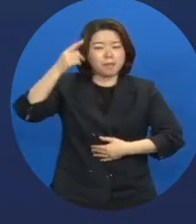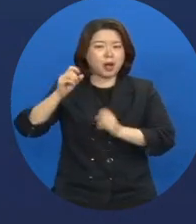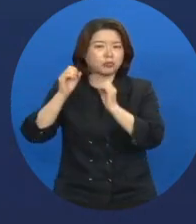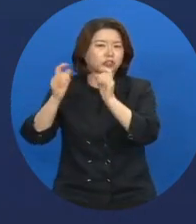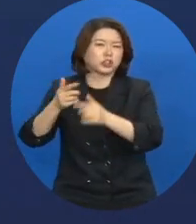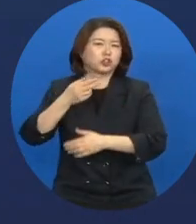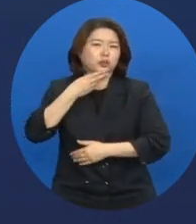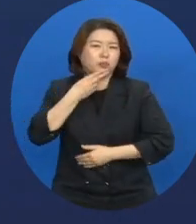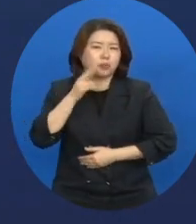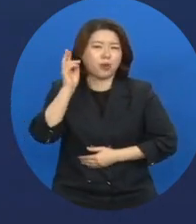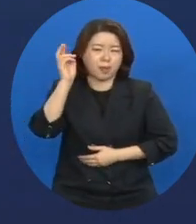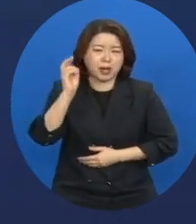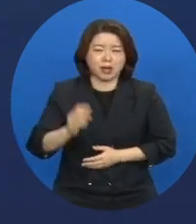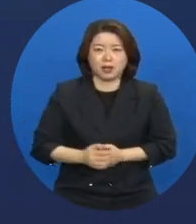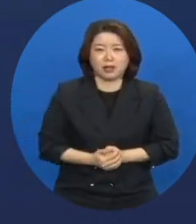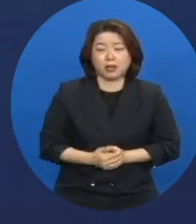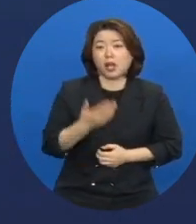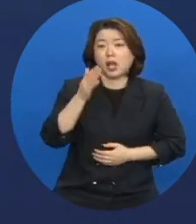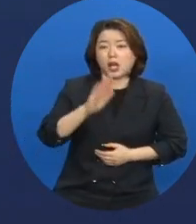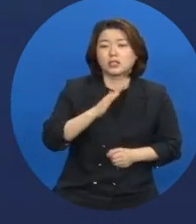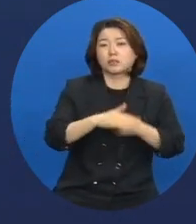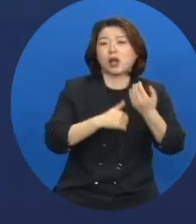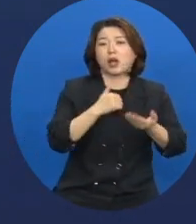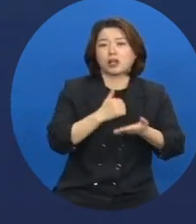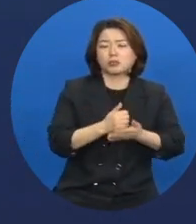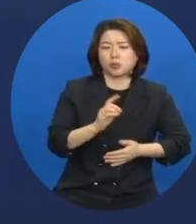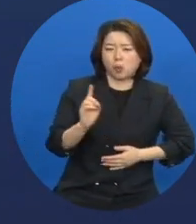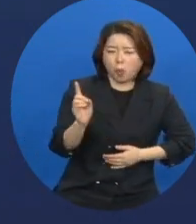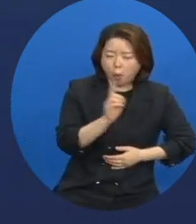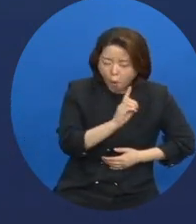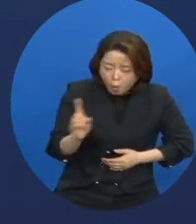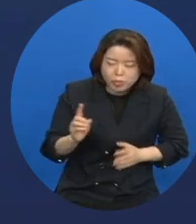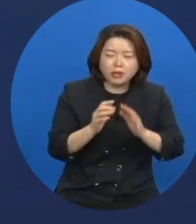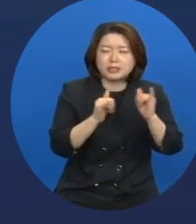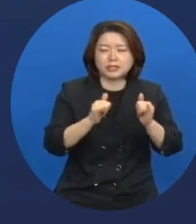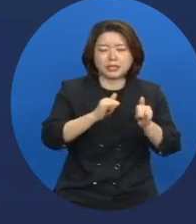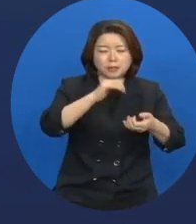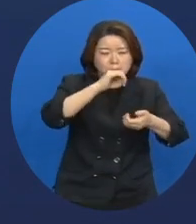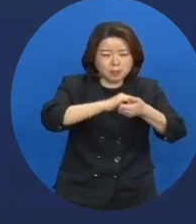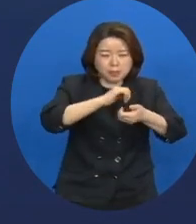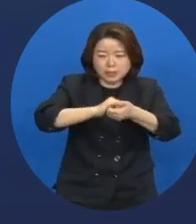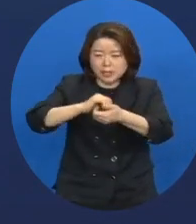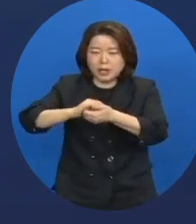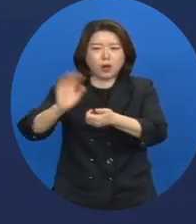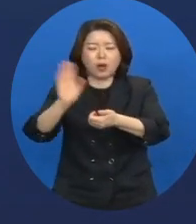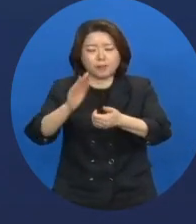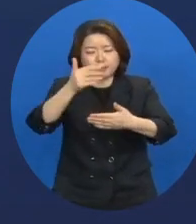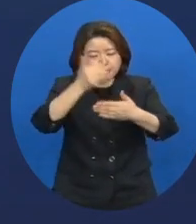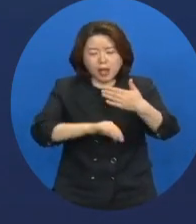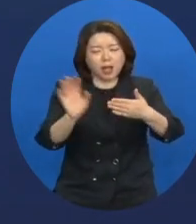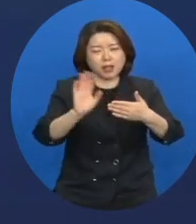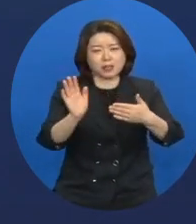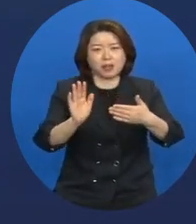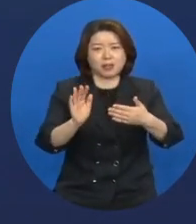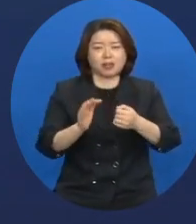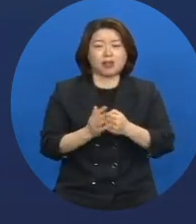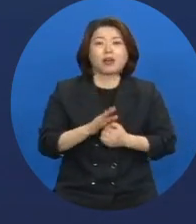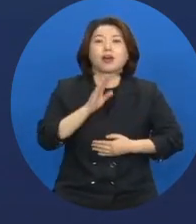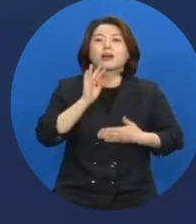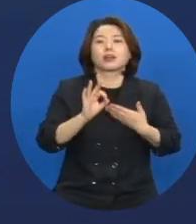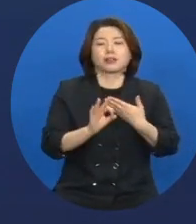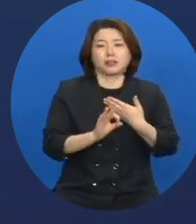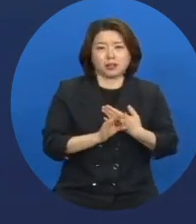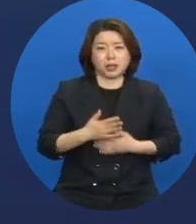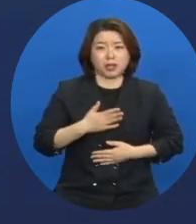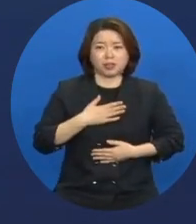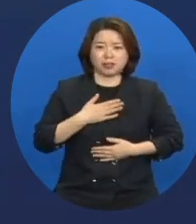없었을 것입니다. 하지만 하나님은 어떤 이들도 제한하지 않으신 것입니다. 그렇다면 나